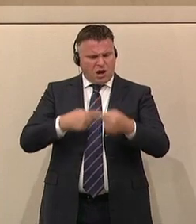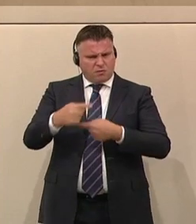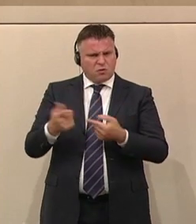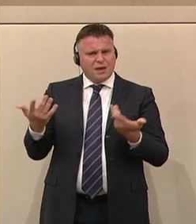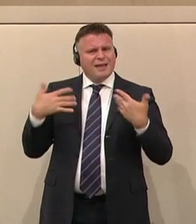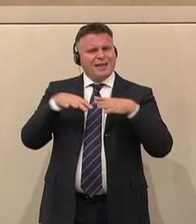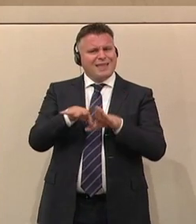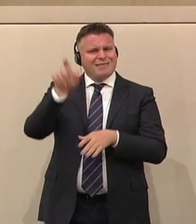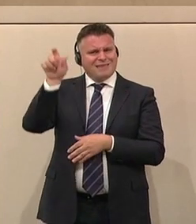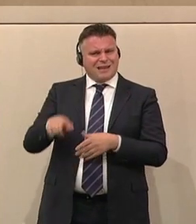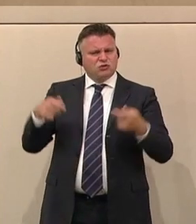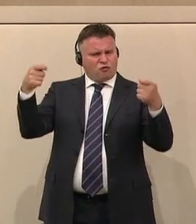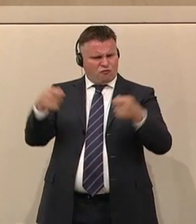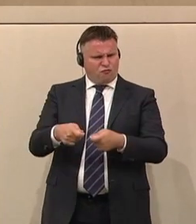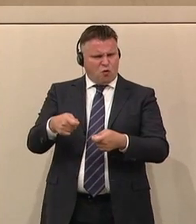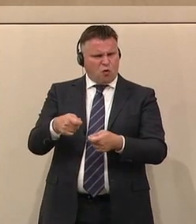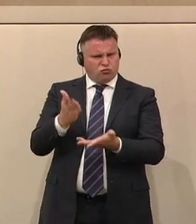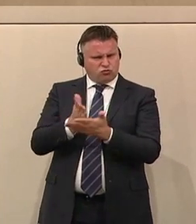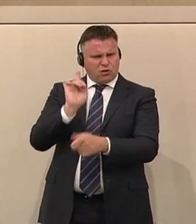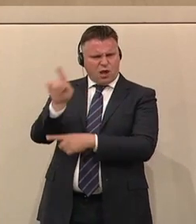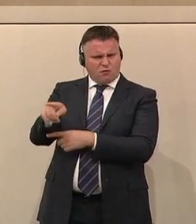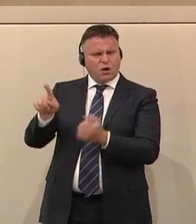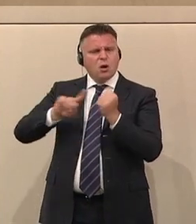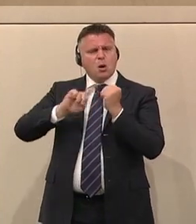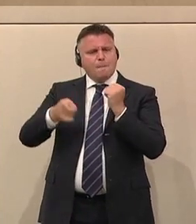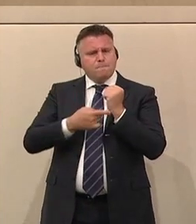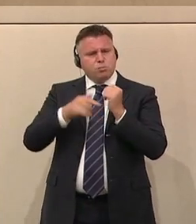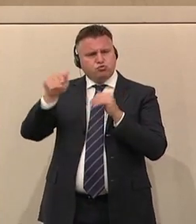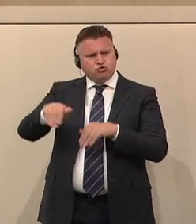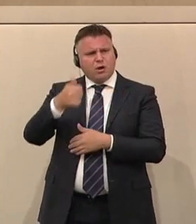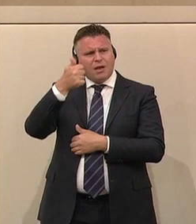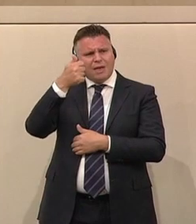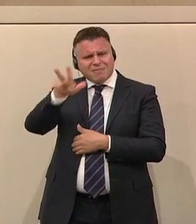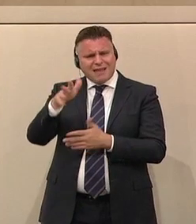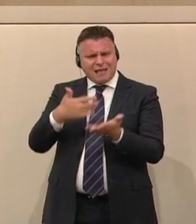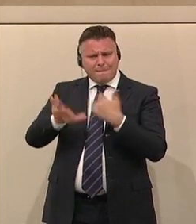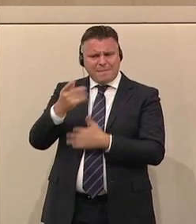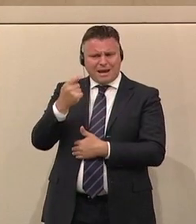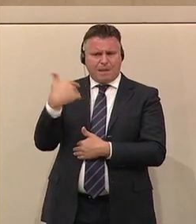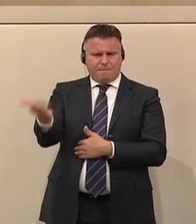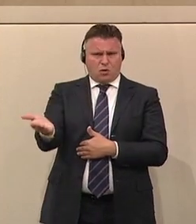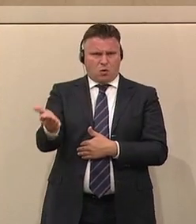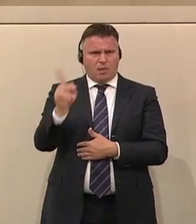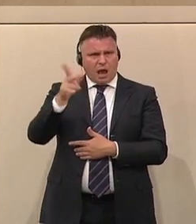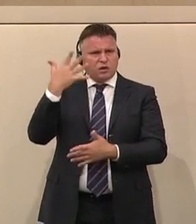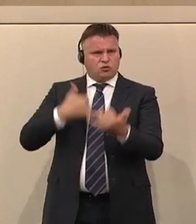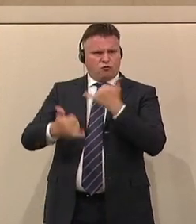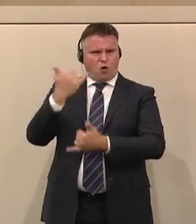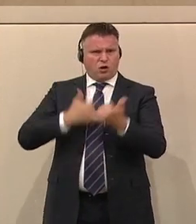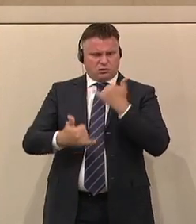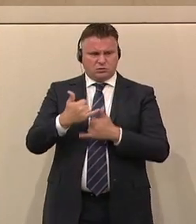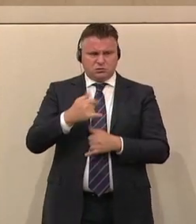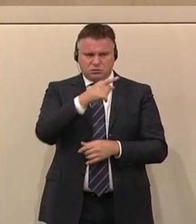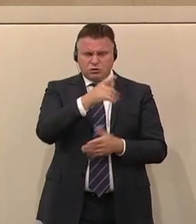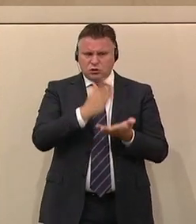österreichische Integrationsfonds hat im Budget um fast ein Drittel mehr bekommen als im Vorjahr. Und ich weiß nicht, ob